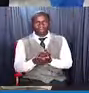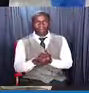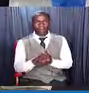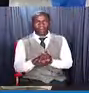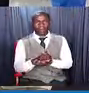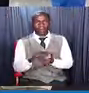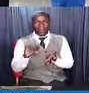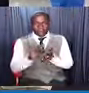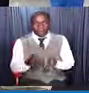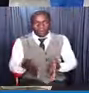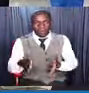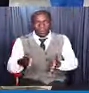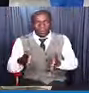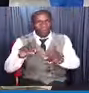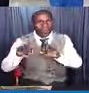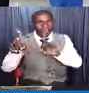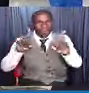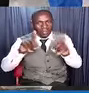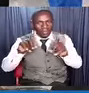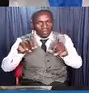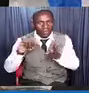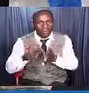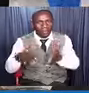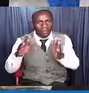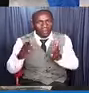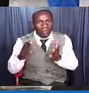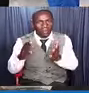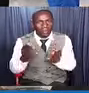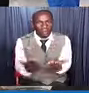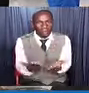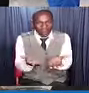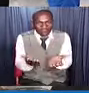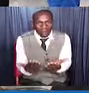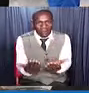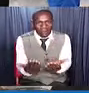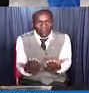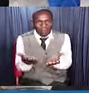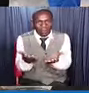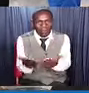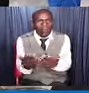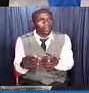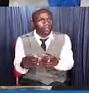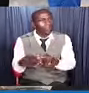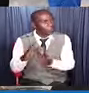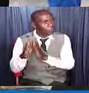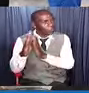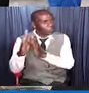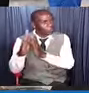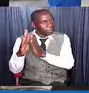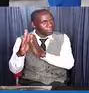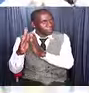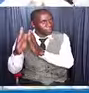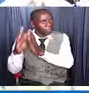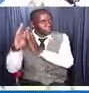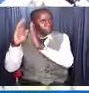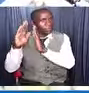Na hivyo ndio tunasafiri sasa. And that's how we are traveling. Hiyo meli sijui imefika Unguja inaenda, wewe wangoja wewe. You're still waiting,